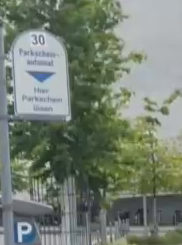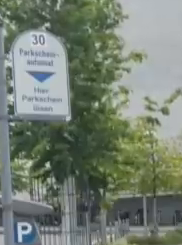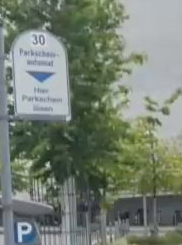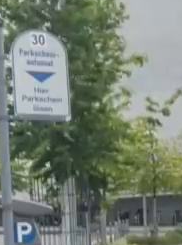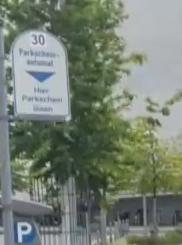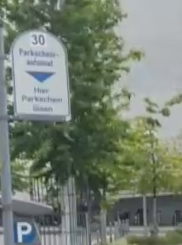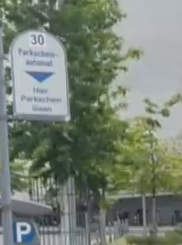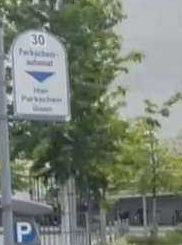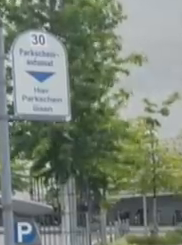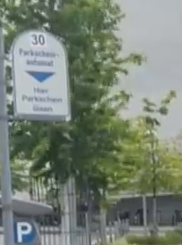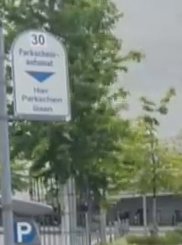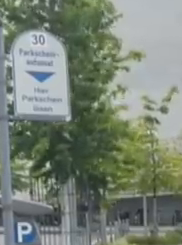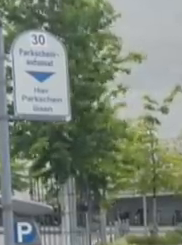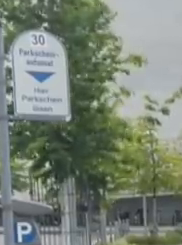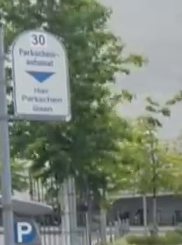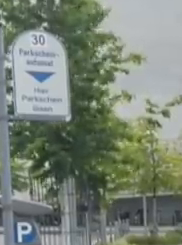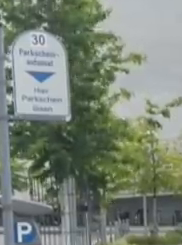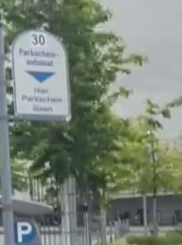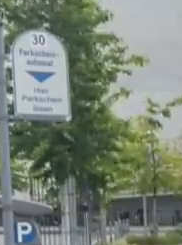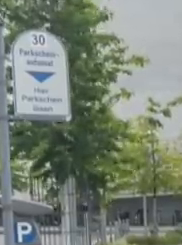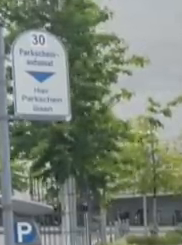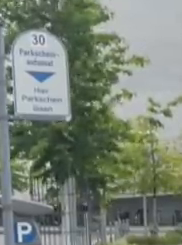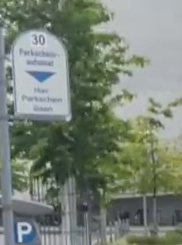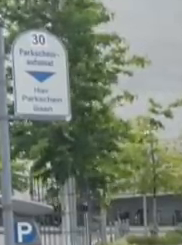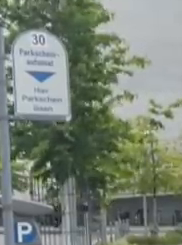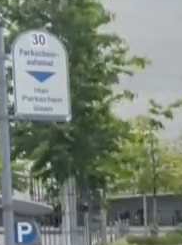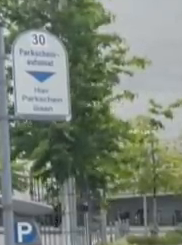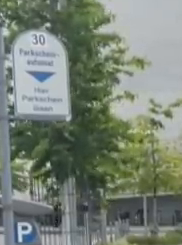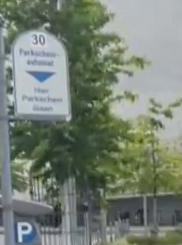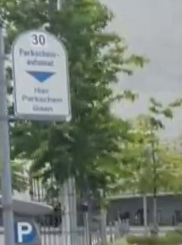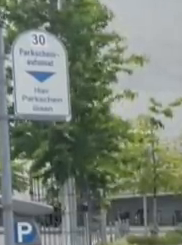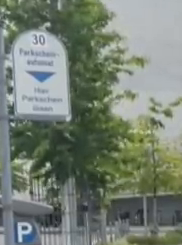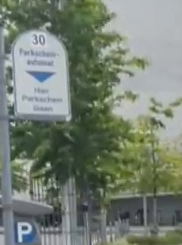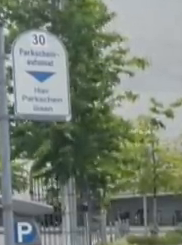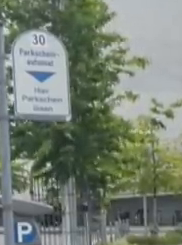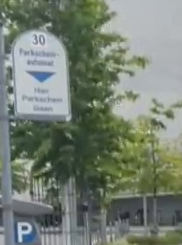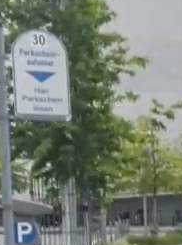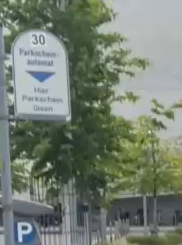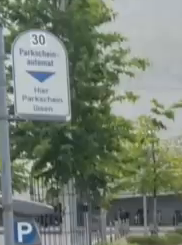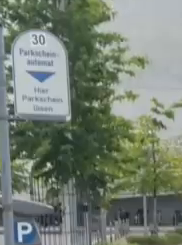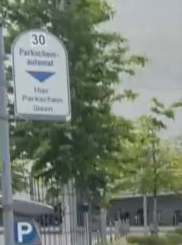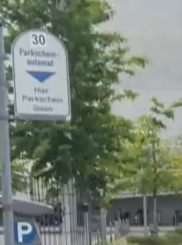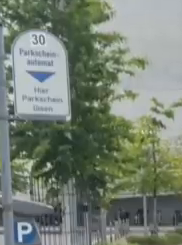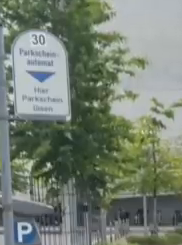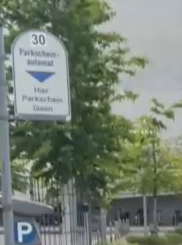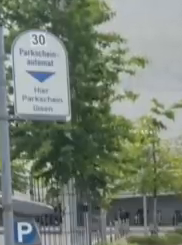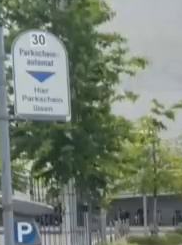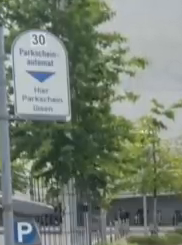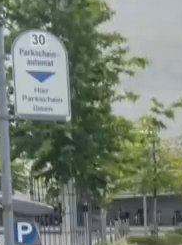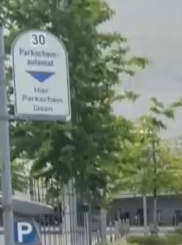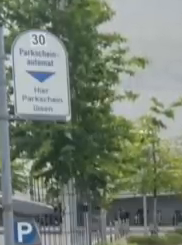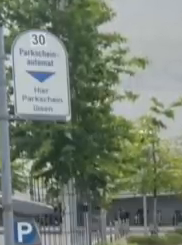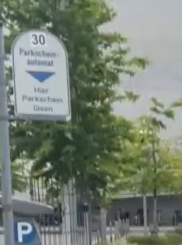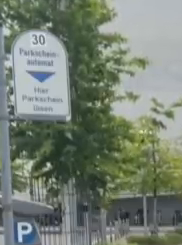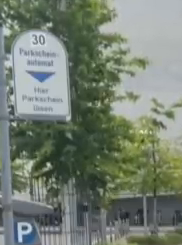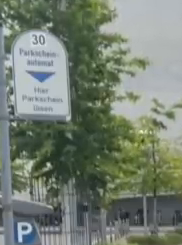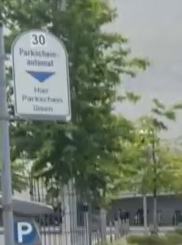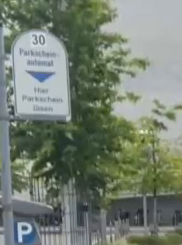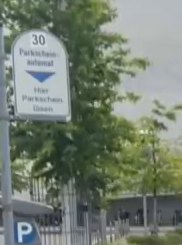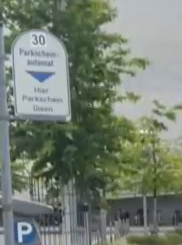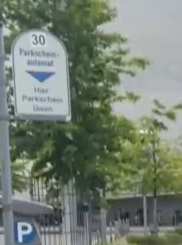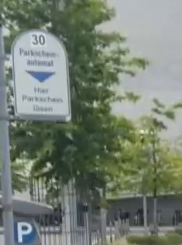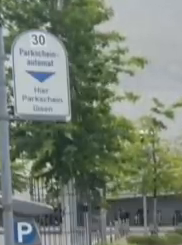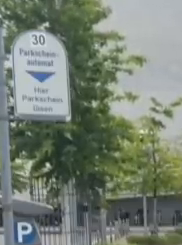sich überraschen, was als nächstes kommt. Abonnieren Sie. Alles Gute. Danke. Ciao. Ja, und fast halt hätte ich es vergessen. Gestern bekam